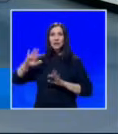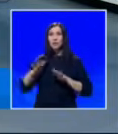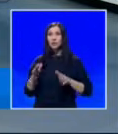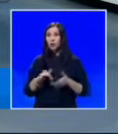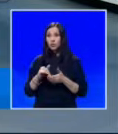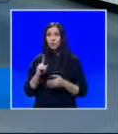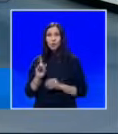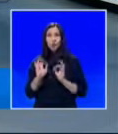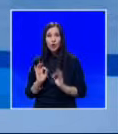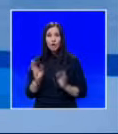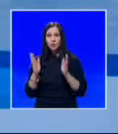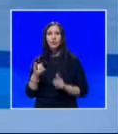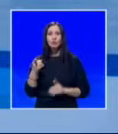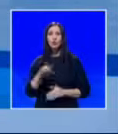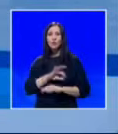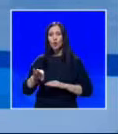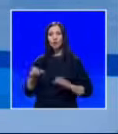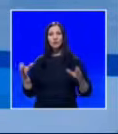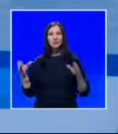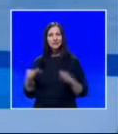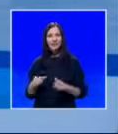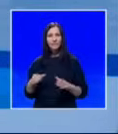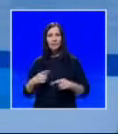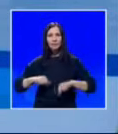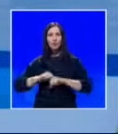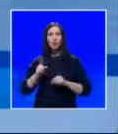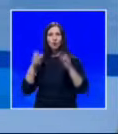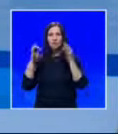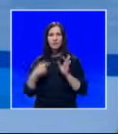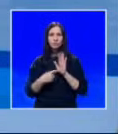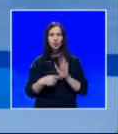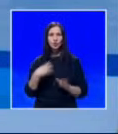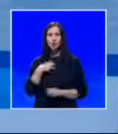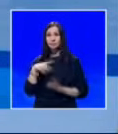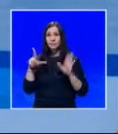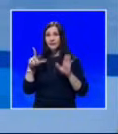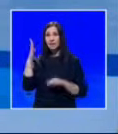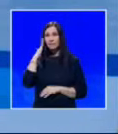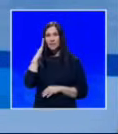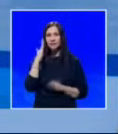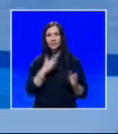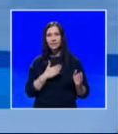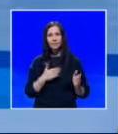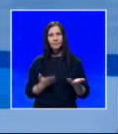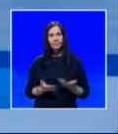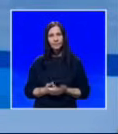бъде определен на този проекто състав на кабинета, в който официално посочени от ГЕРБ са 7 министъра?